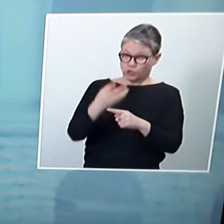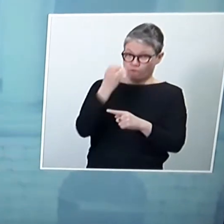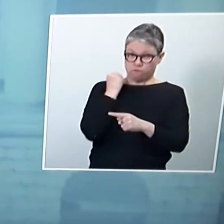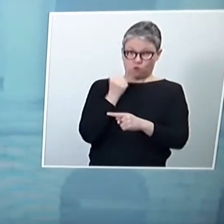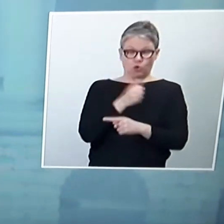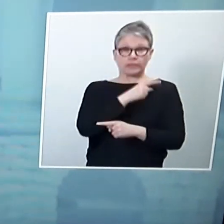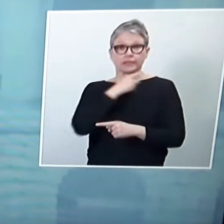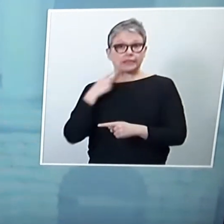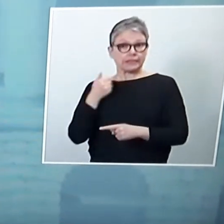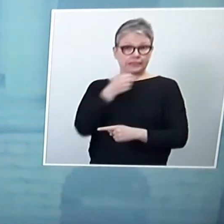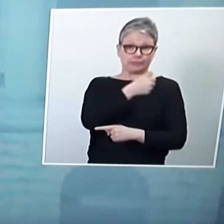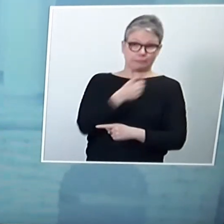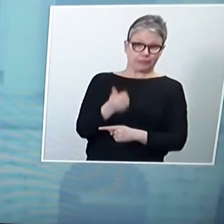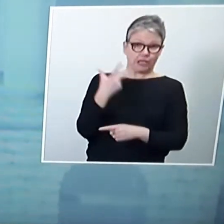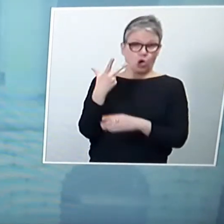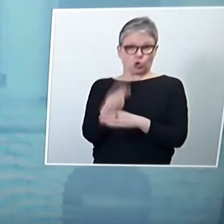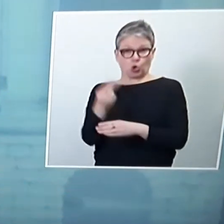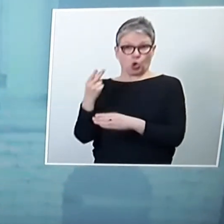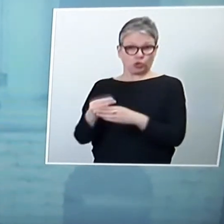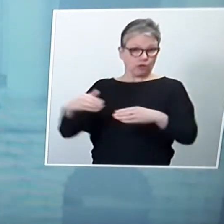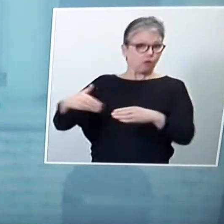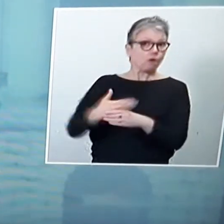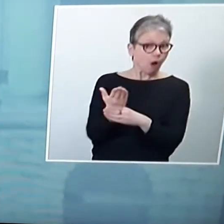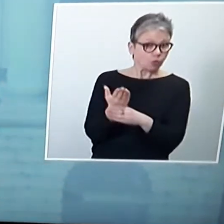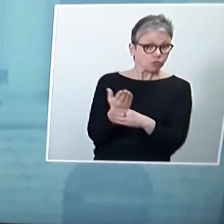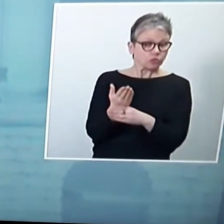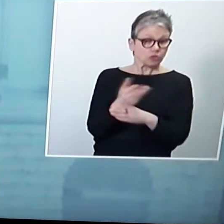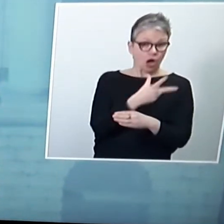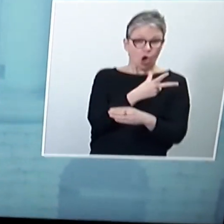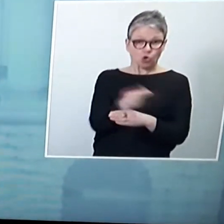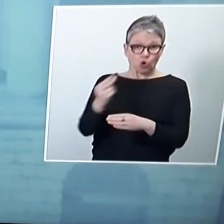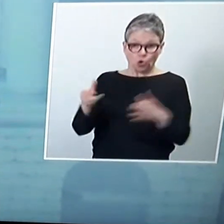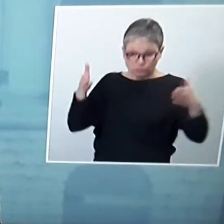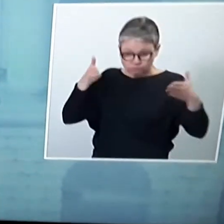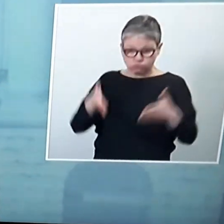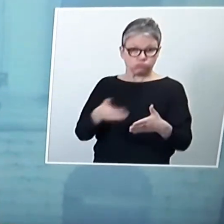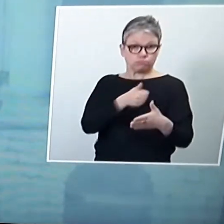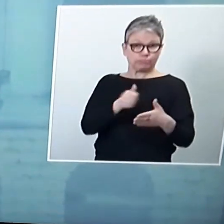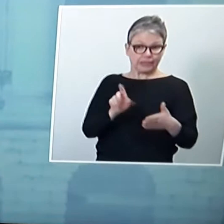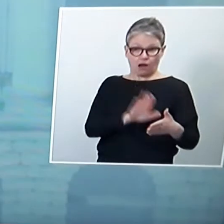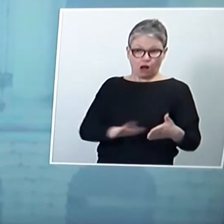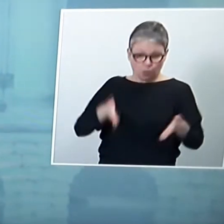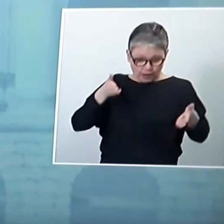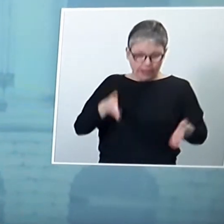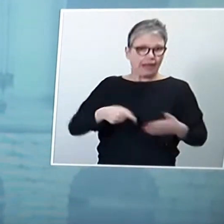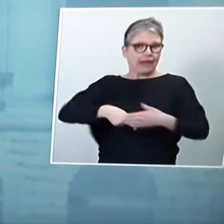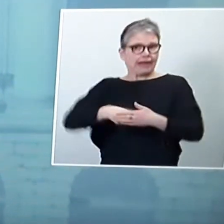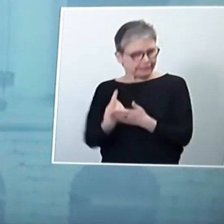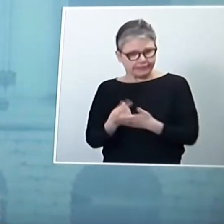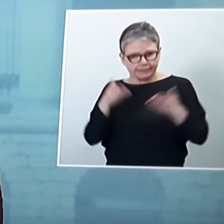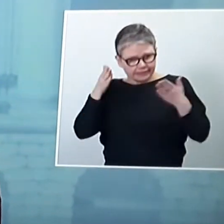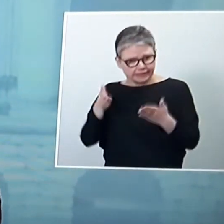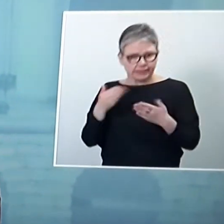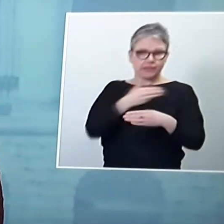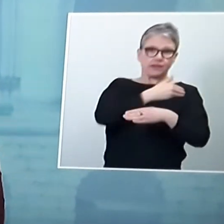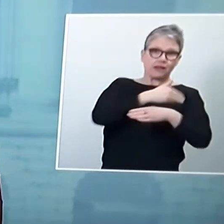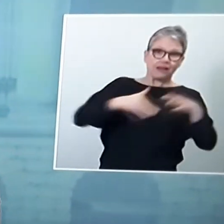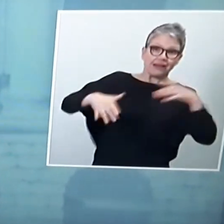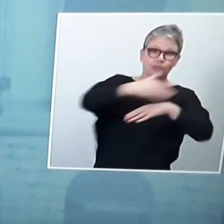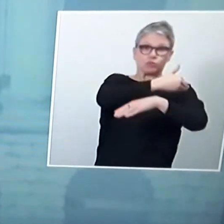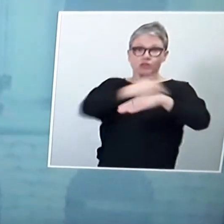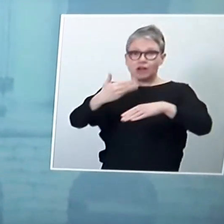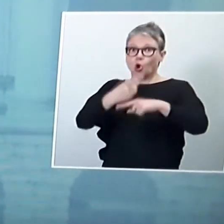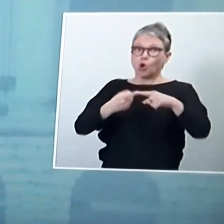hoidettavissa rokottamalla niin, että rokotteita kohdennettaisiin näille alueille välittömästi niin, että tämänkaltaisiin rajoituksiin